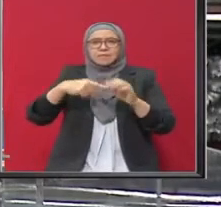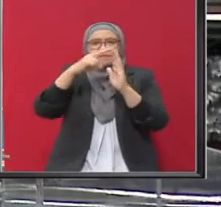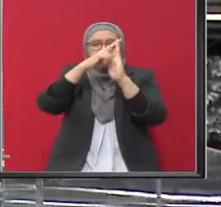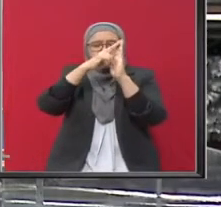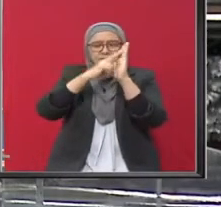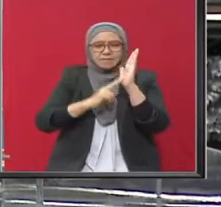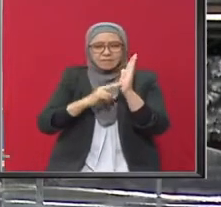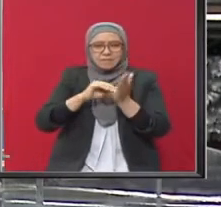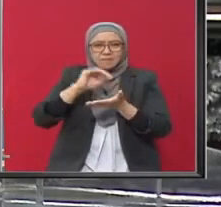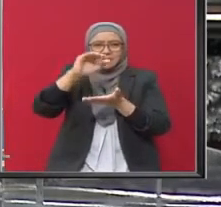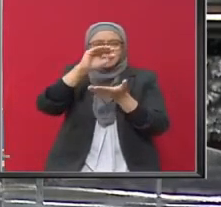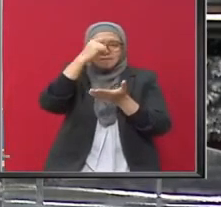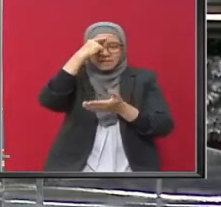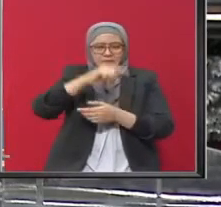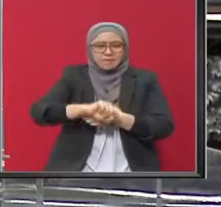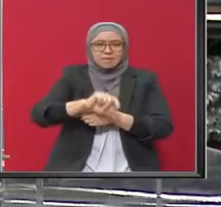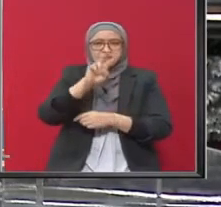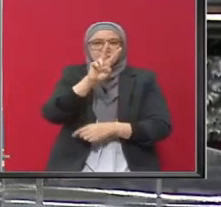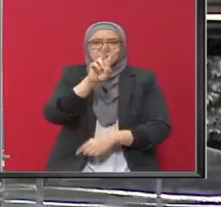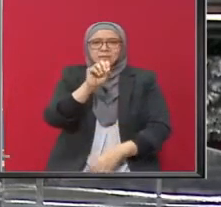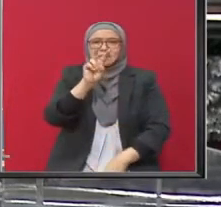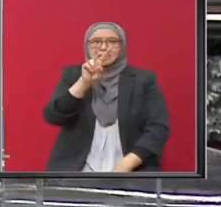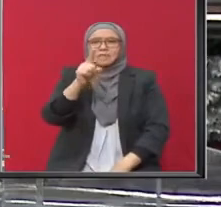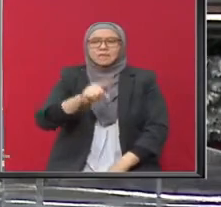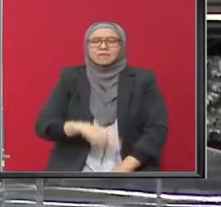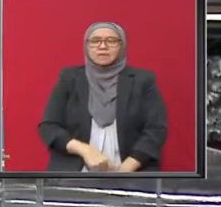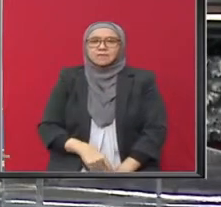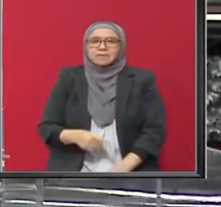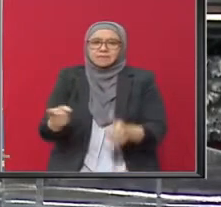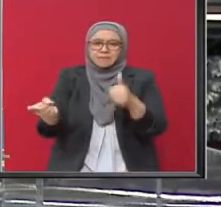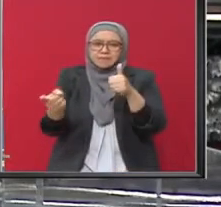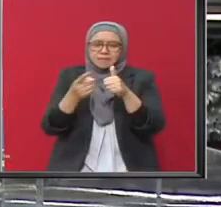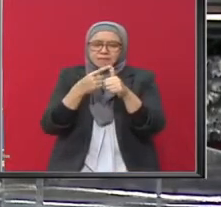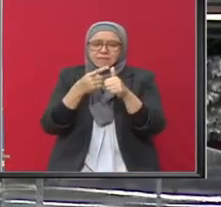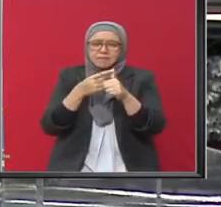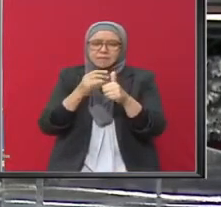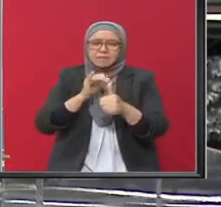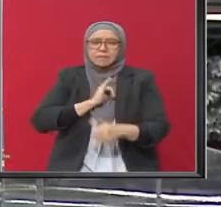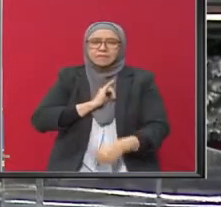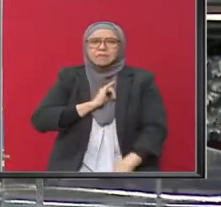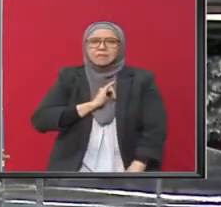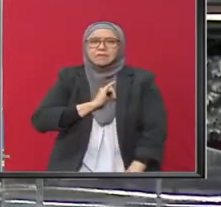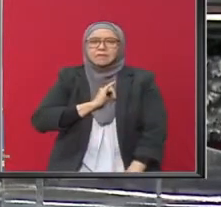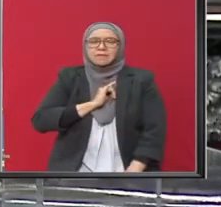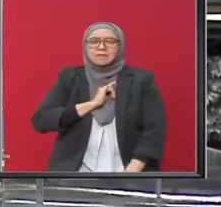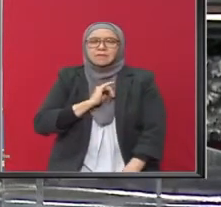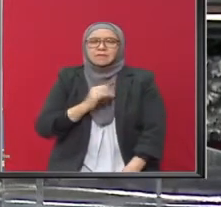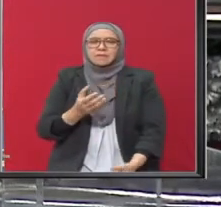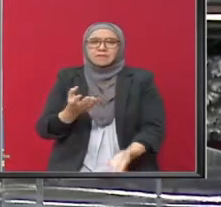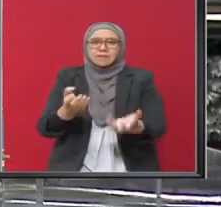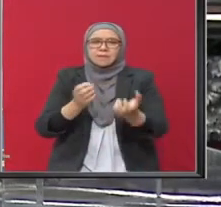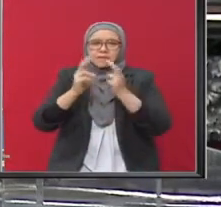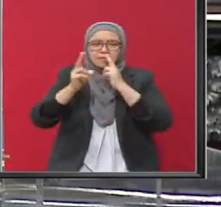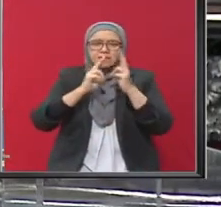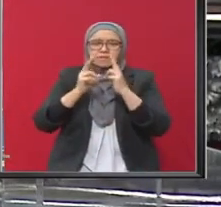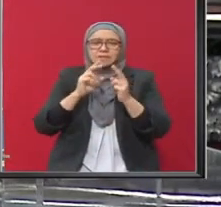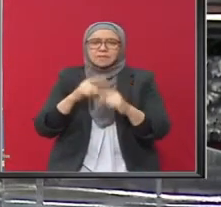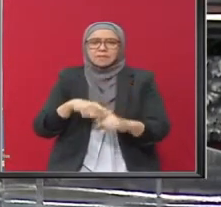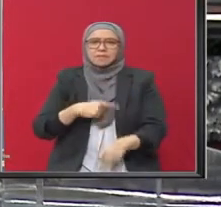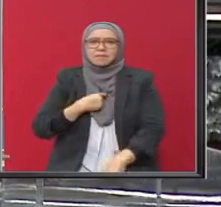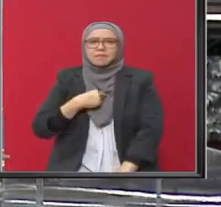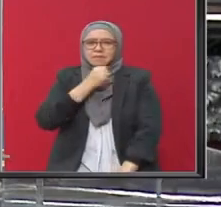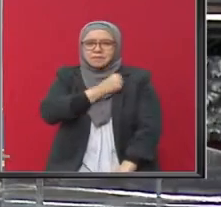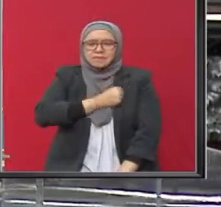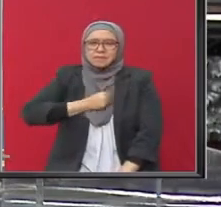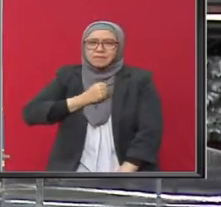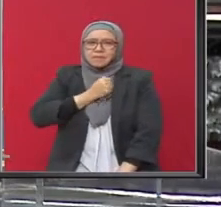bagi tahun 2021. Terlebih dahulu saya merakamkan ucapan takziah kepada keluarga